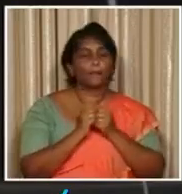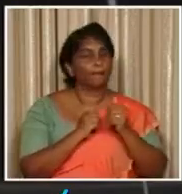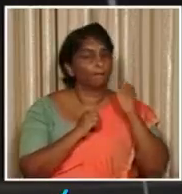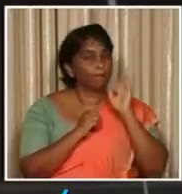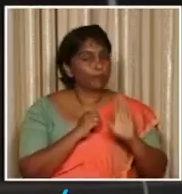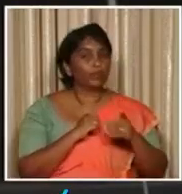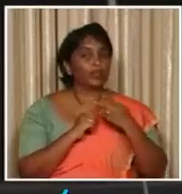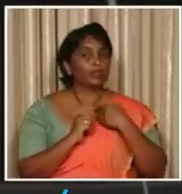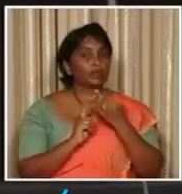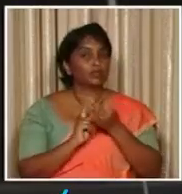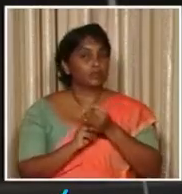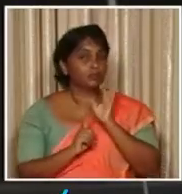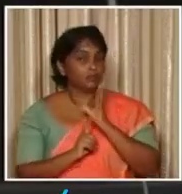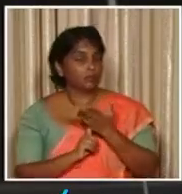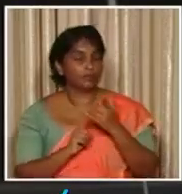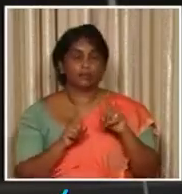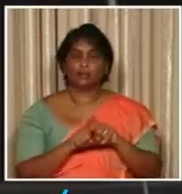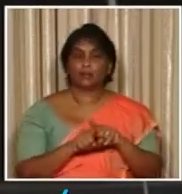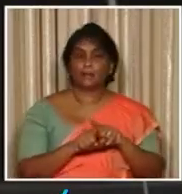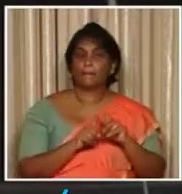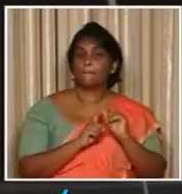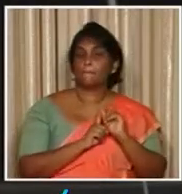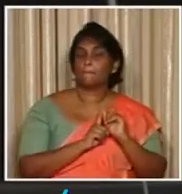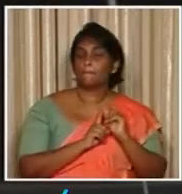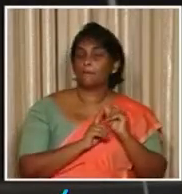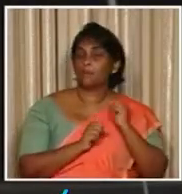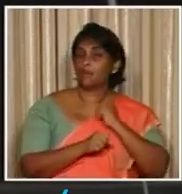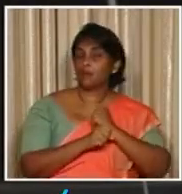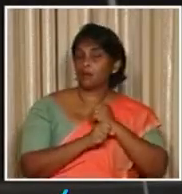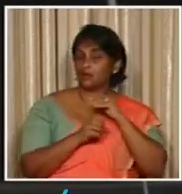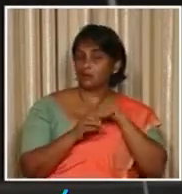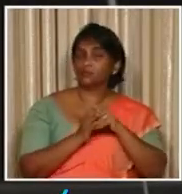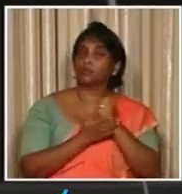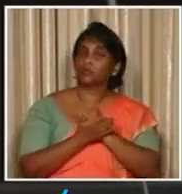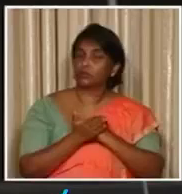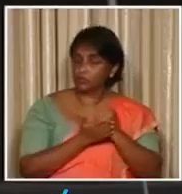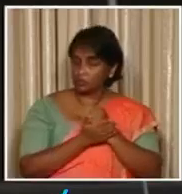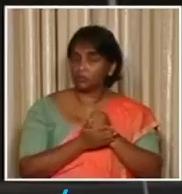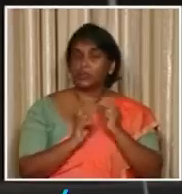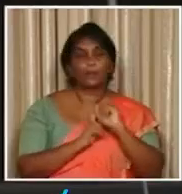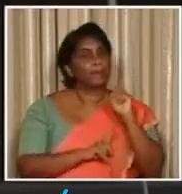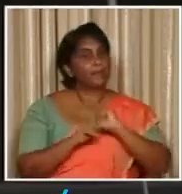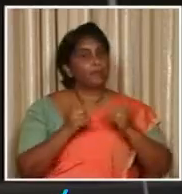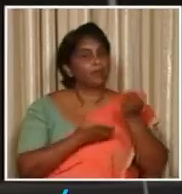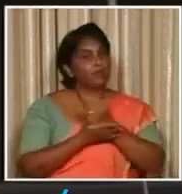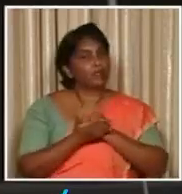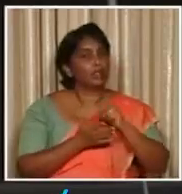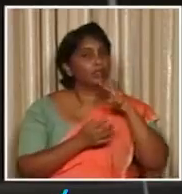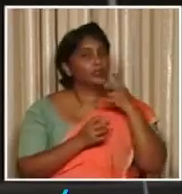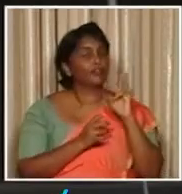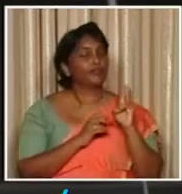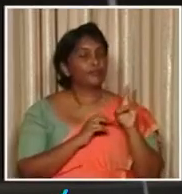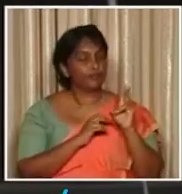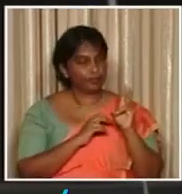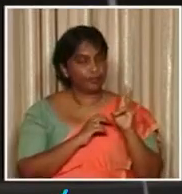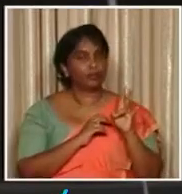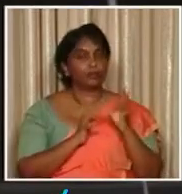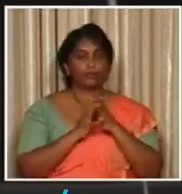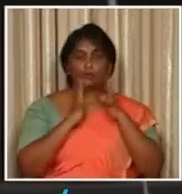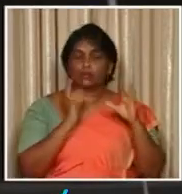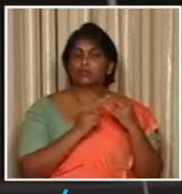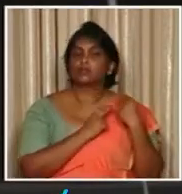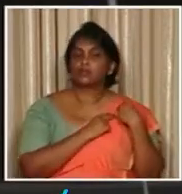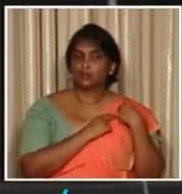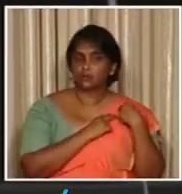කිරීම විධායකයට ඒ වගේම මේ ආණ්ඩුවේ සියලුම දෙනාත් මේ පාර්ලිමේන්තුවේ ඉන්න 225 දෙනාටත් විශාල